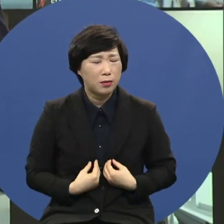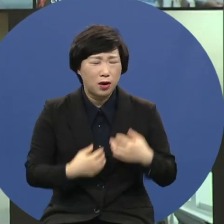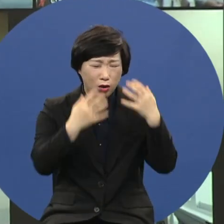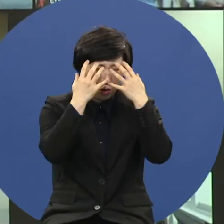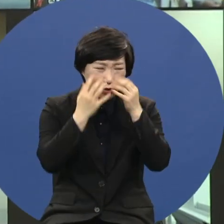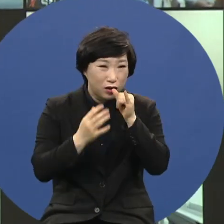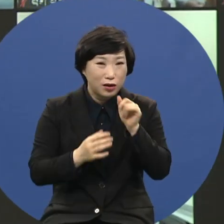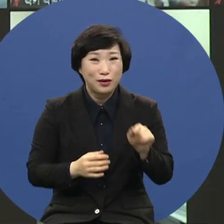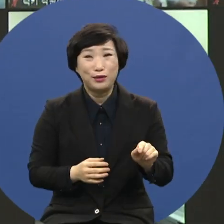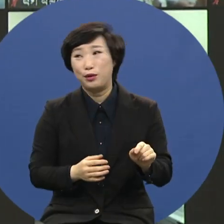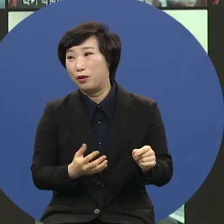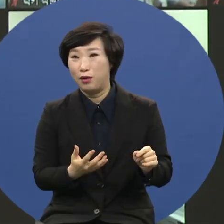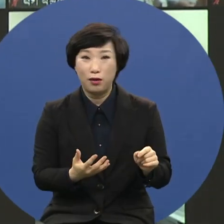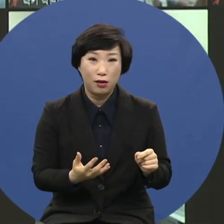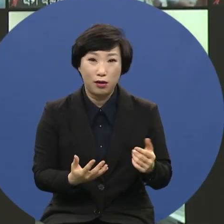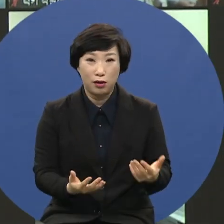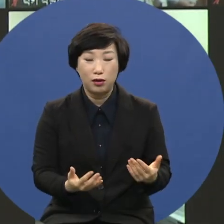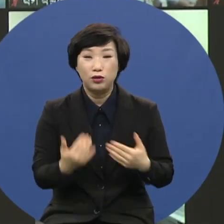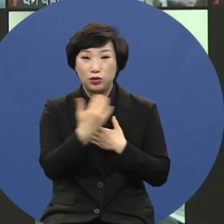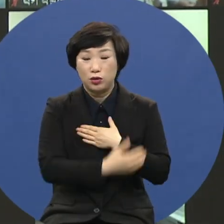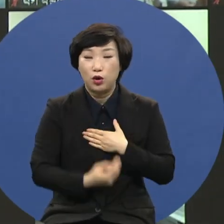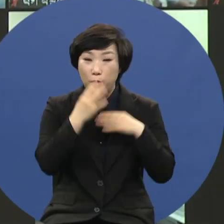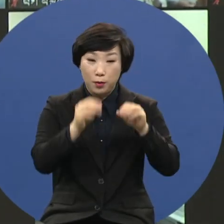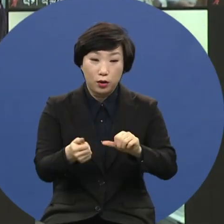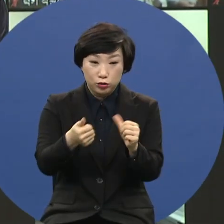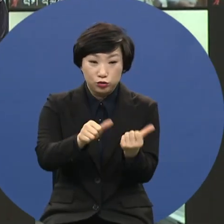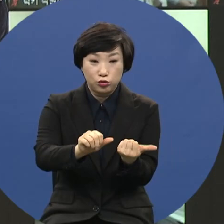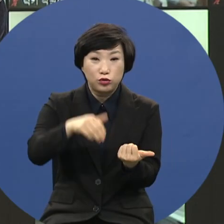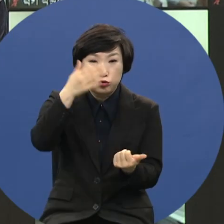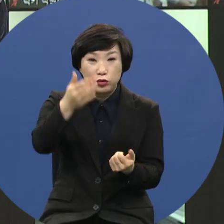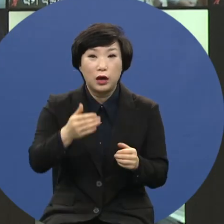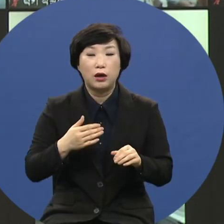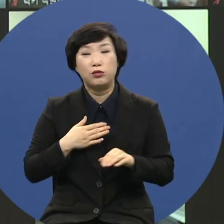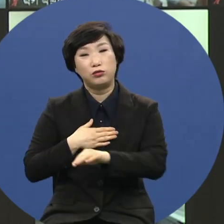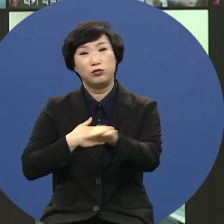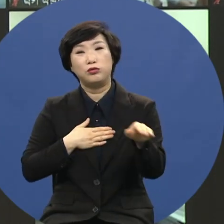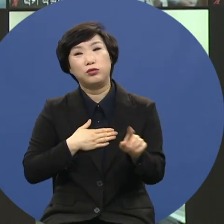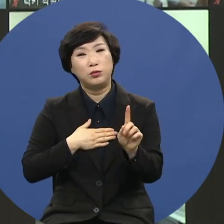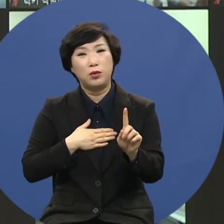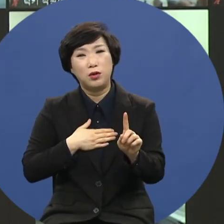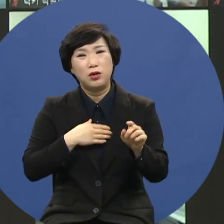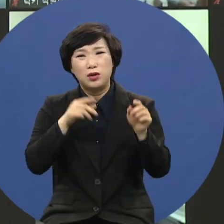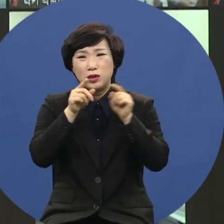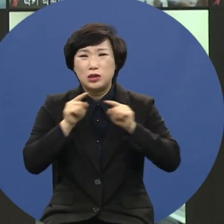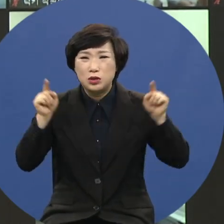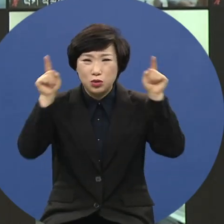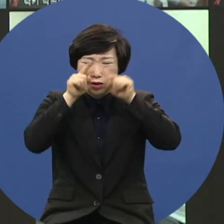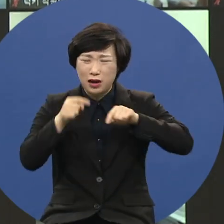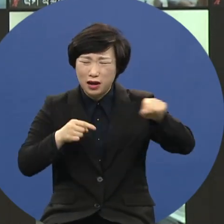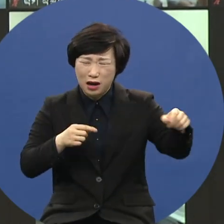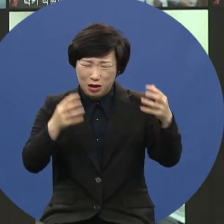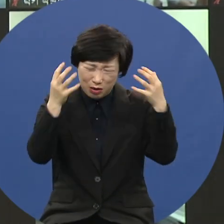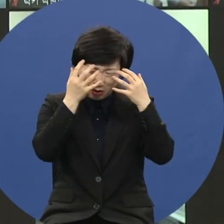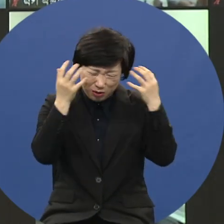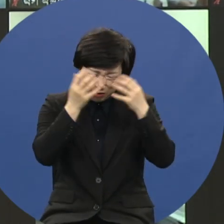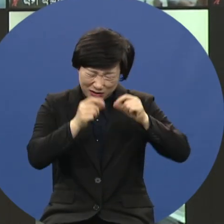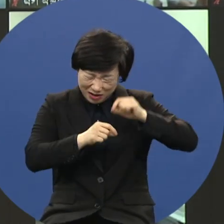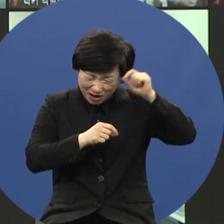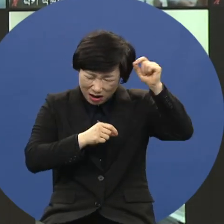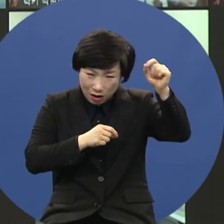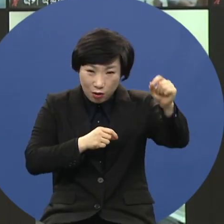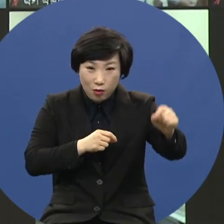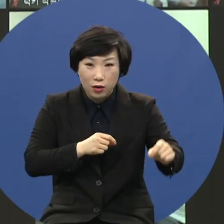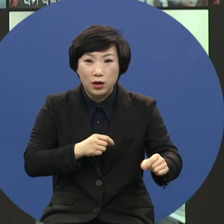고통, 육신이 끝난 다음에는 참 지옥에 가서 당할